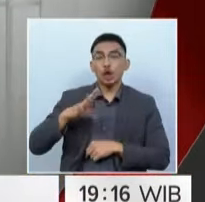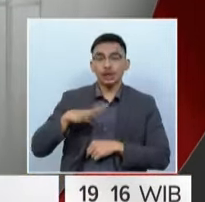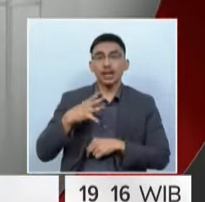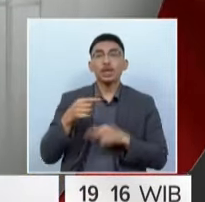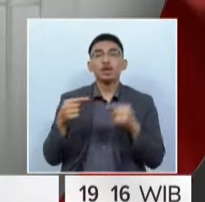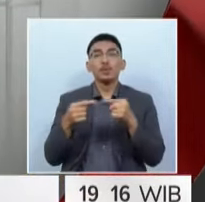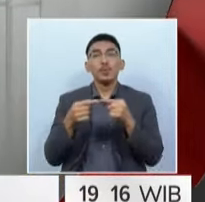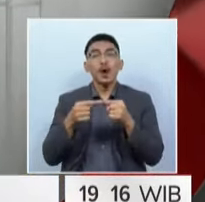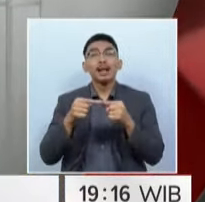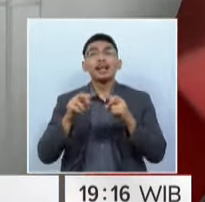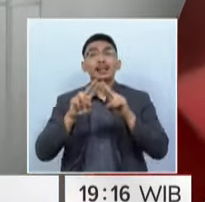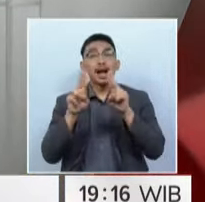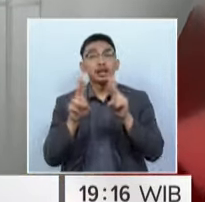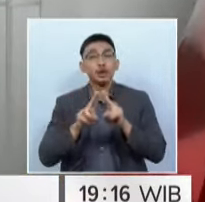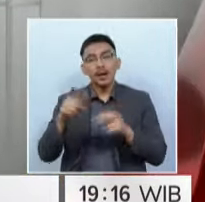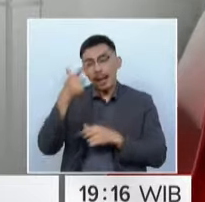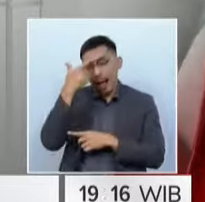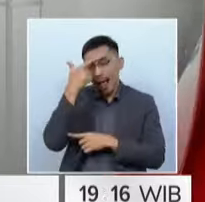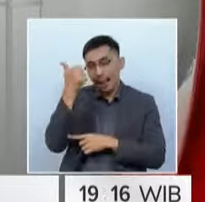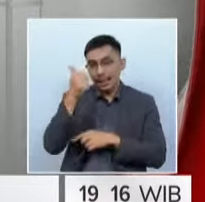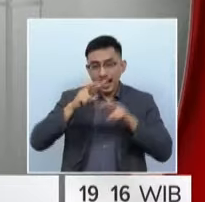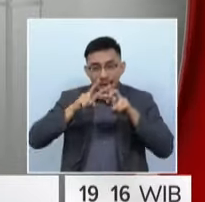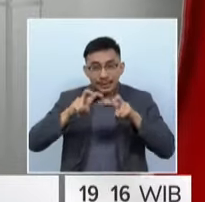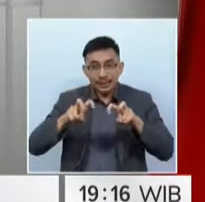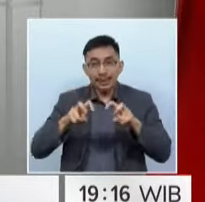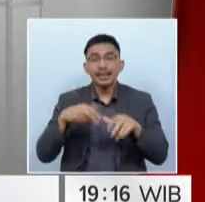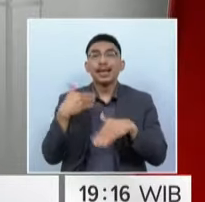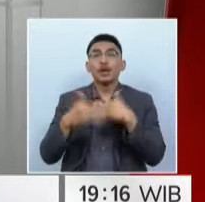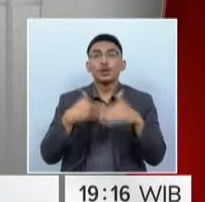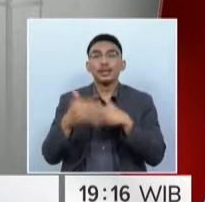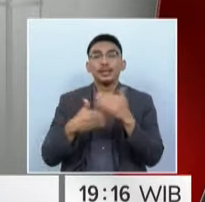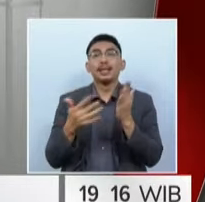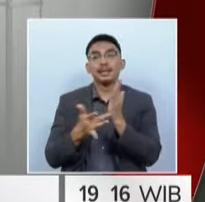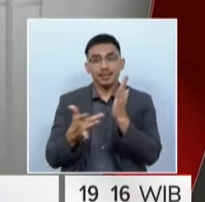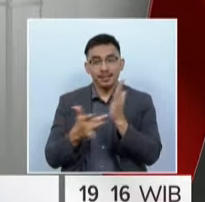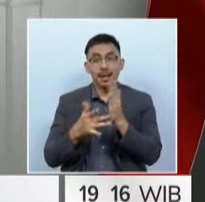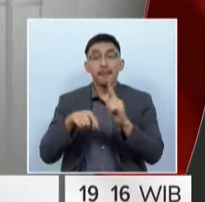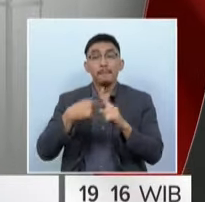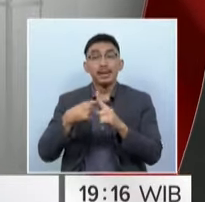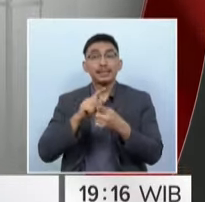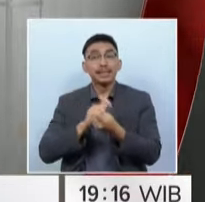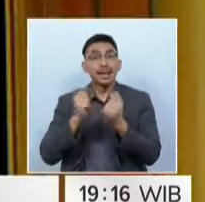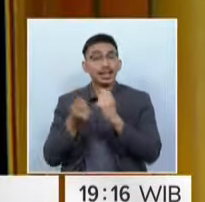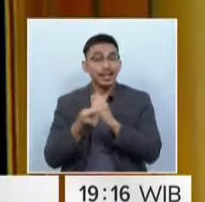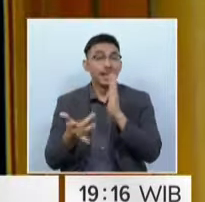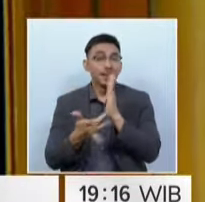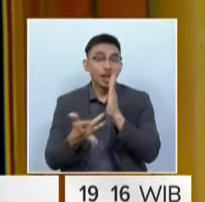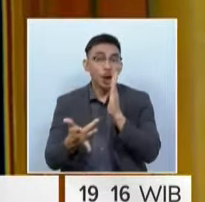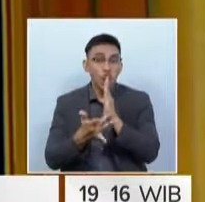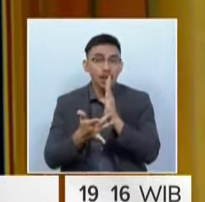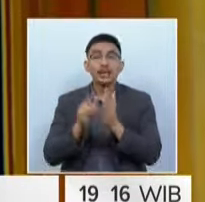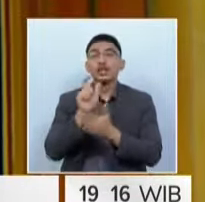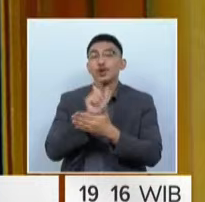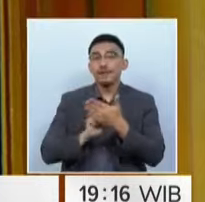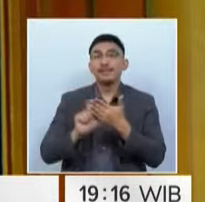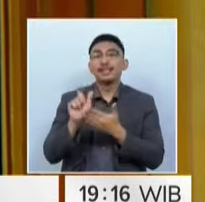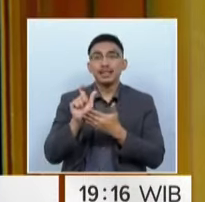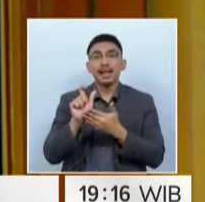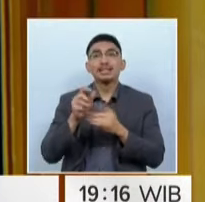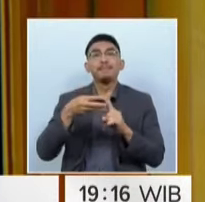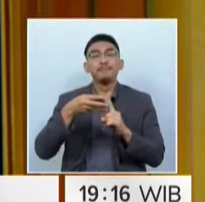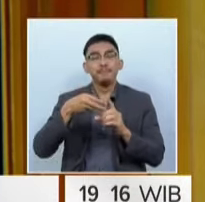industri pertahanan dan alih Teknologi Universitas Dina Nusantara